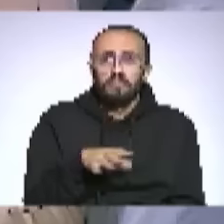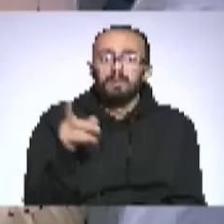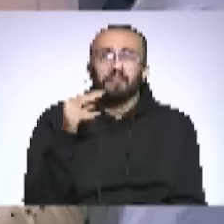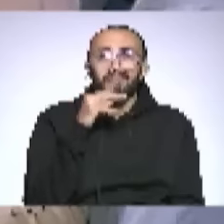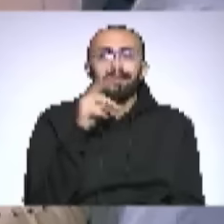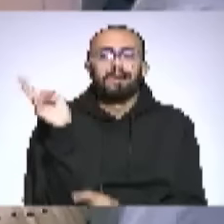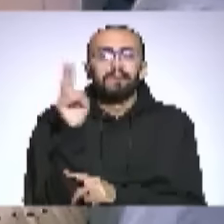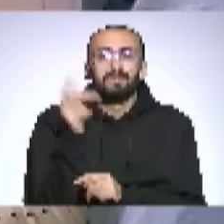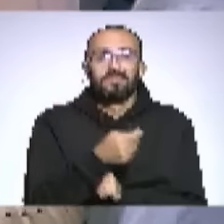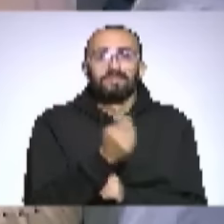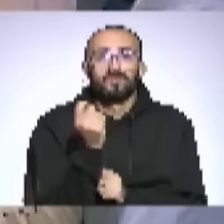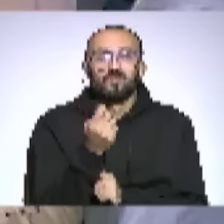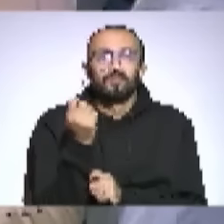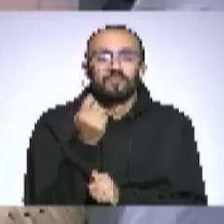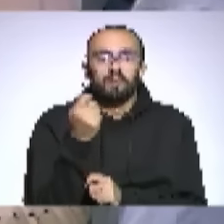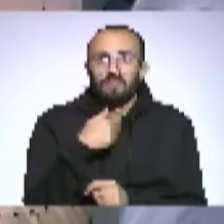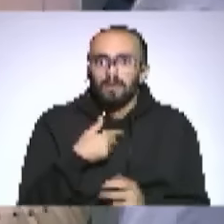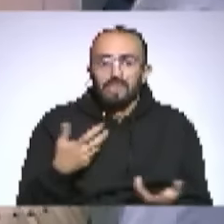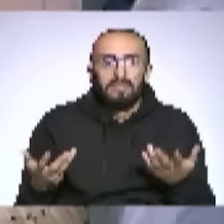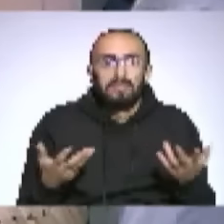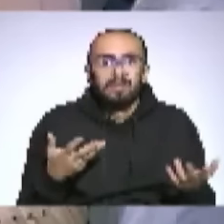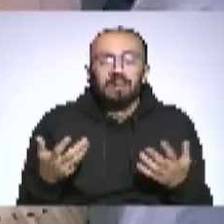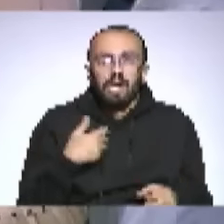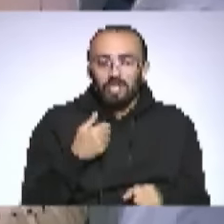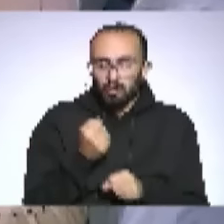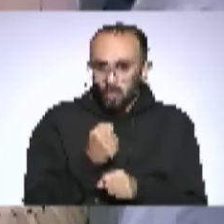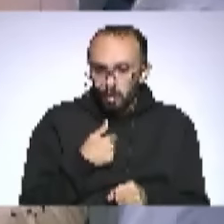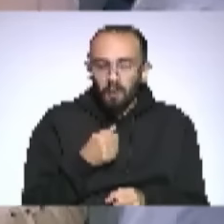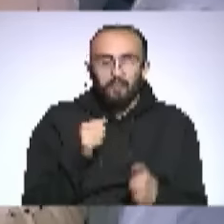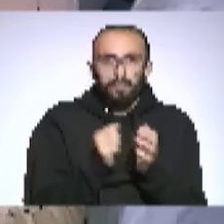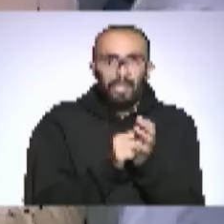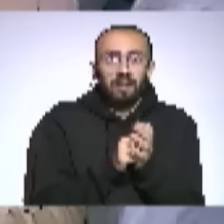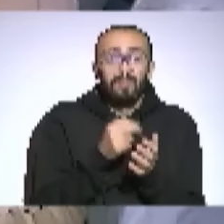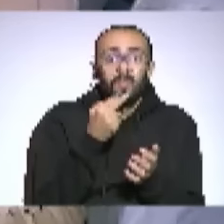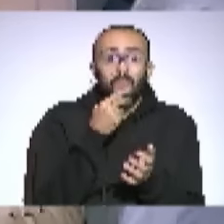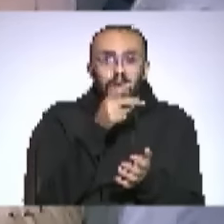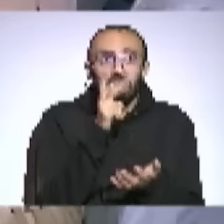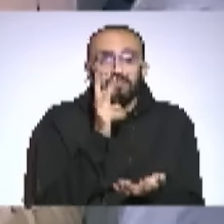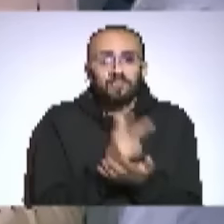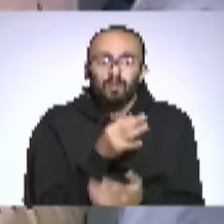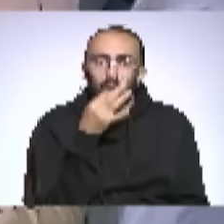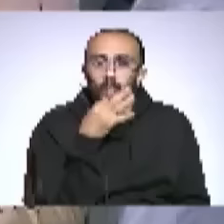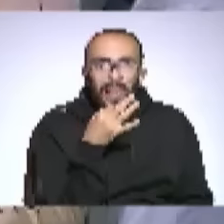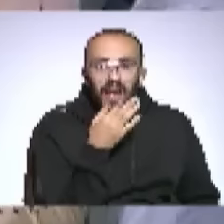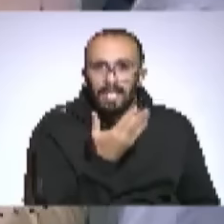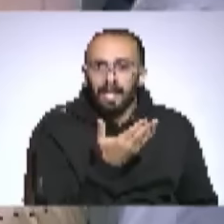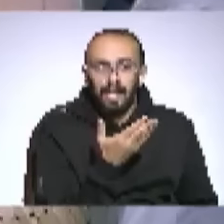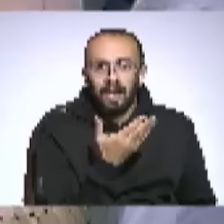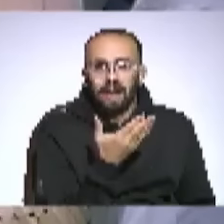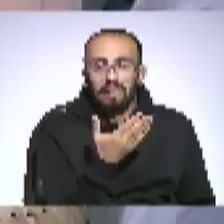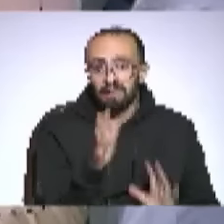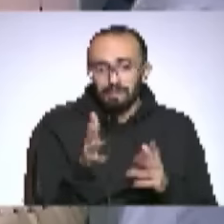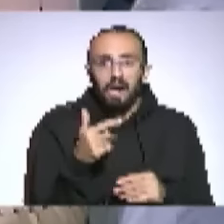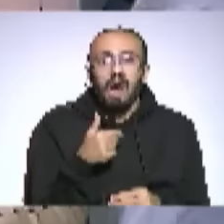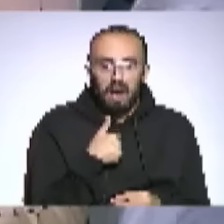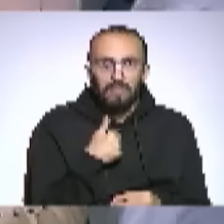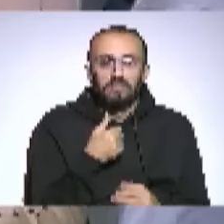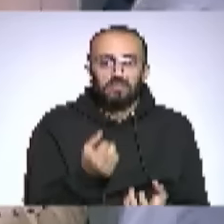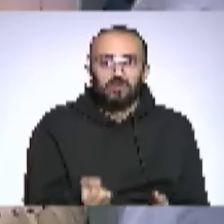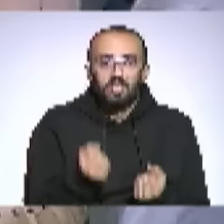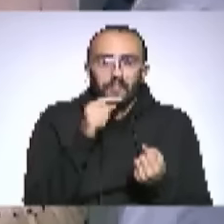تسحبه وطبعا انا مسحوله في الشغل والبيت لانه مرتبه ملاليم غالبا انا اللي شايله